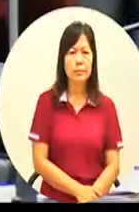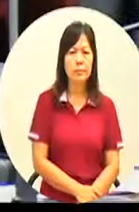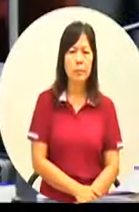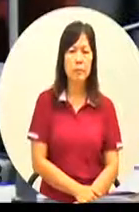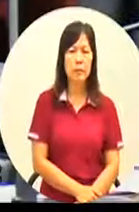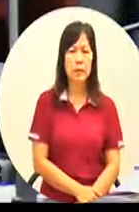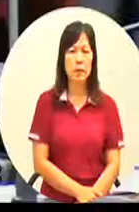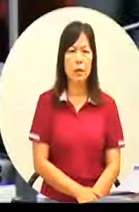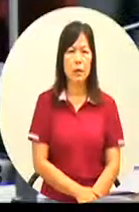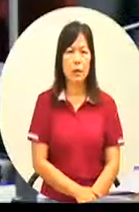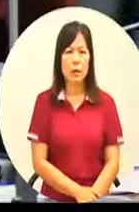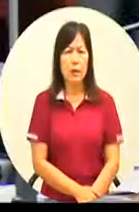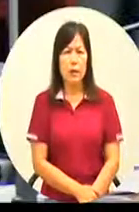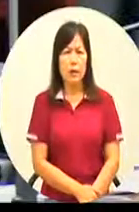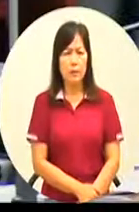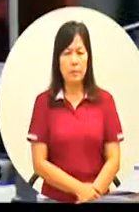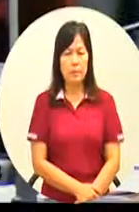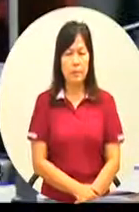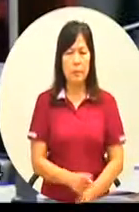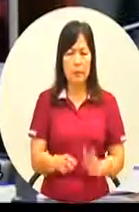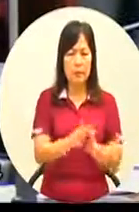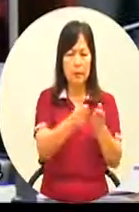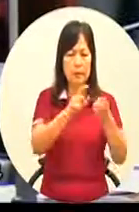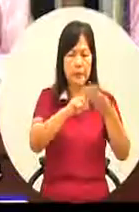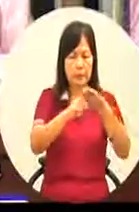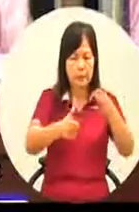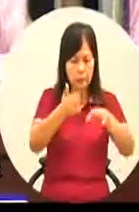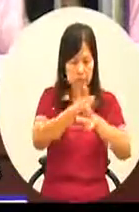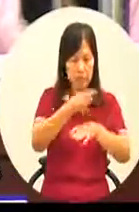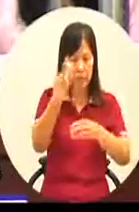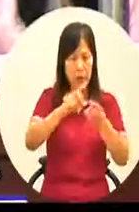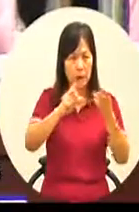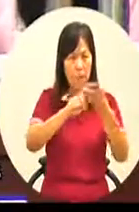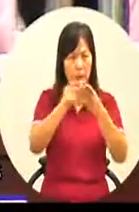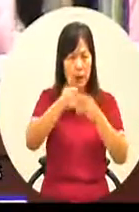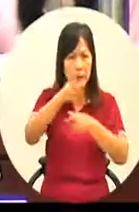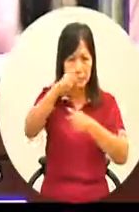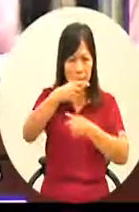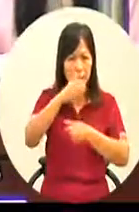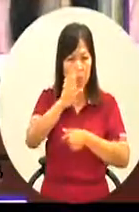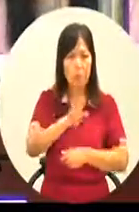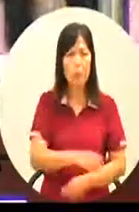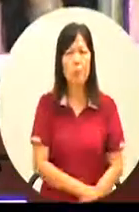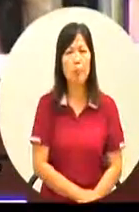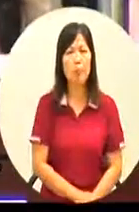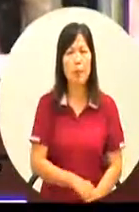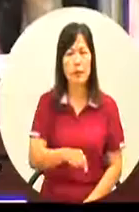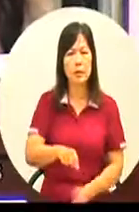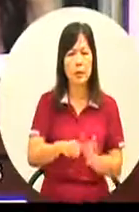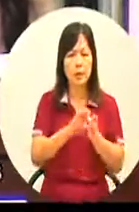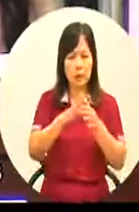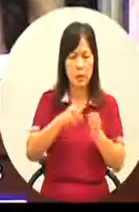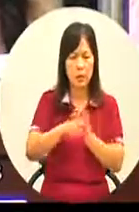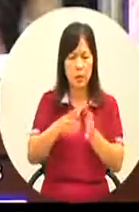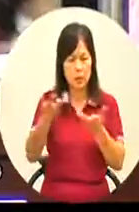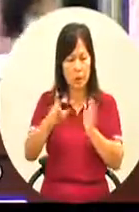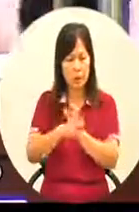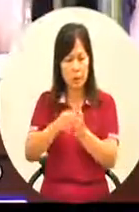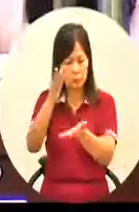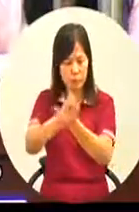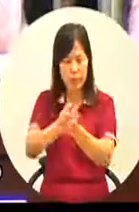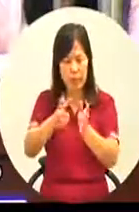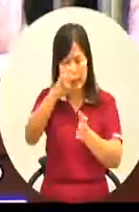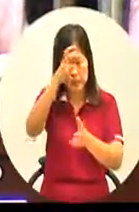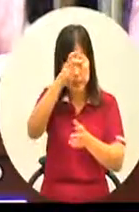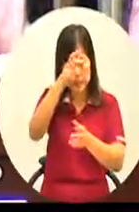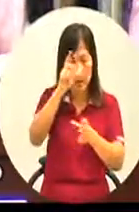我们谢谢主席，谢谢王议员的指教。有关于这一部分，我想我们因案被停止的部分，警消有